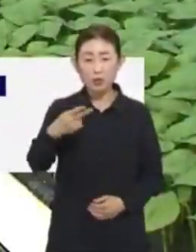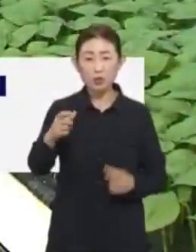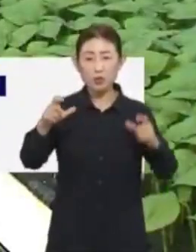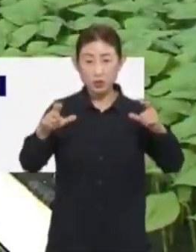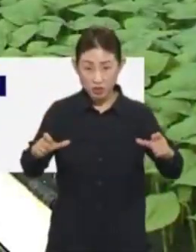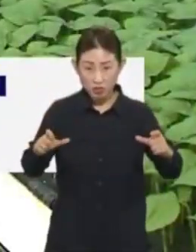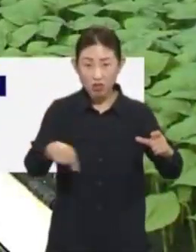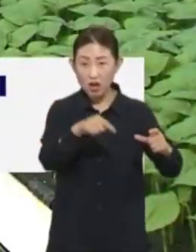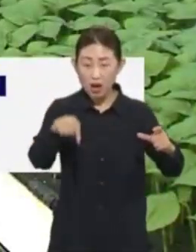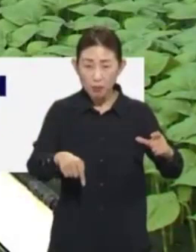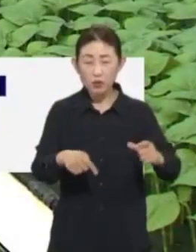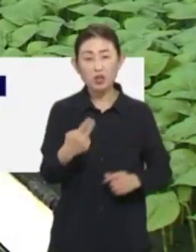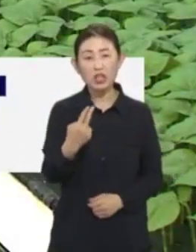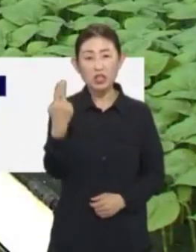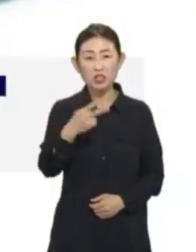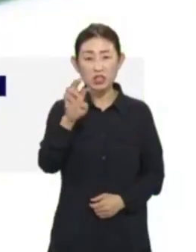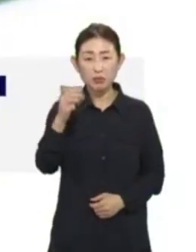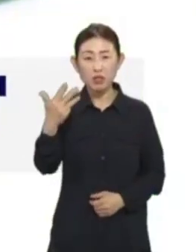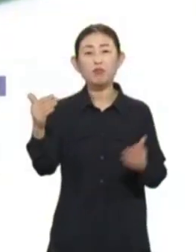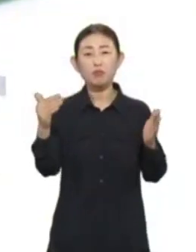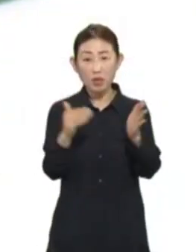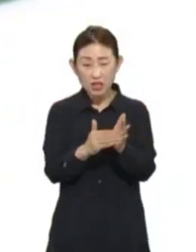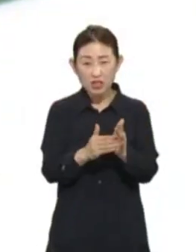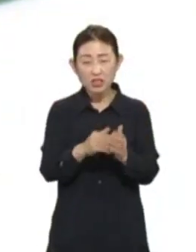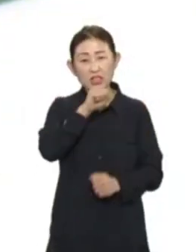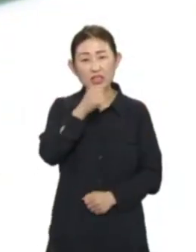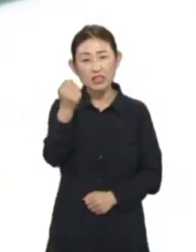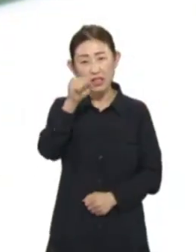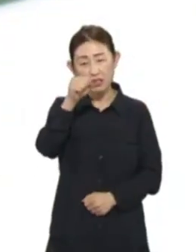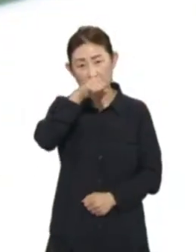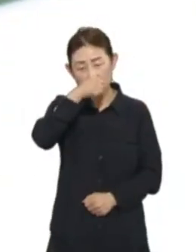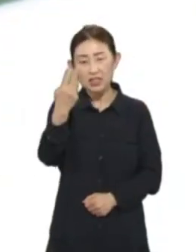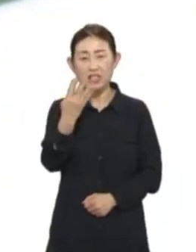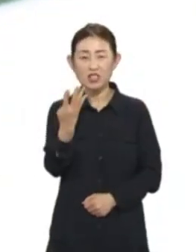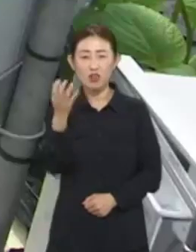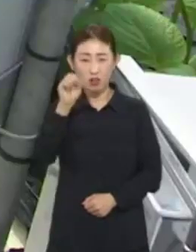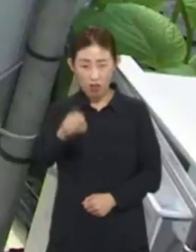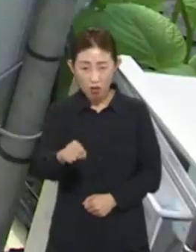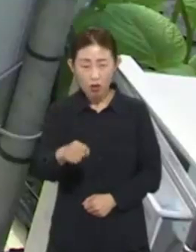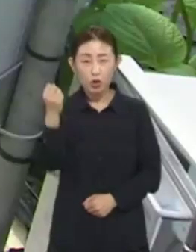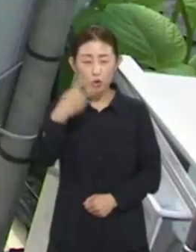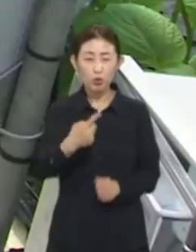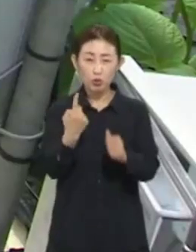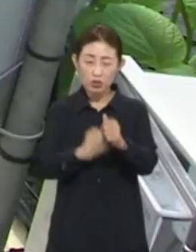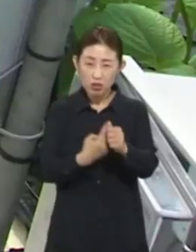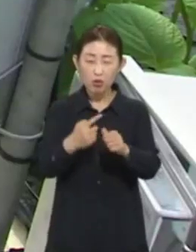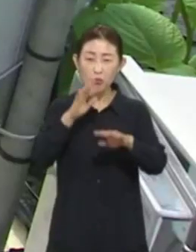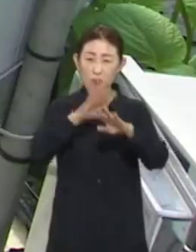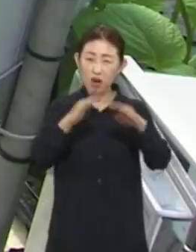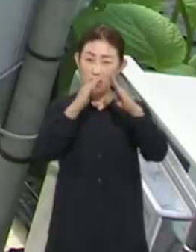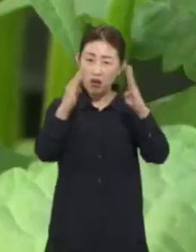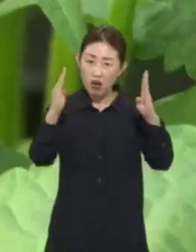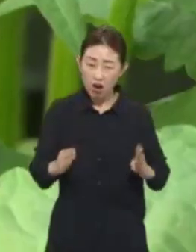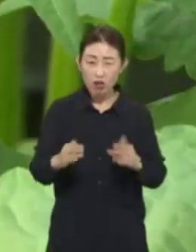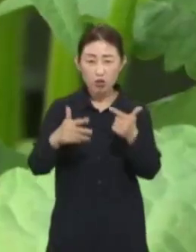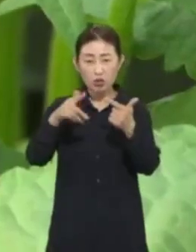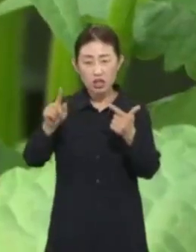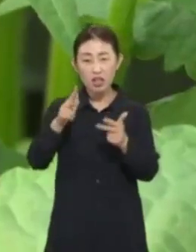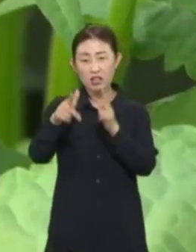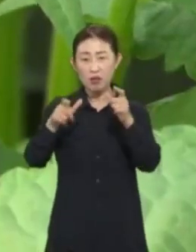165만 제곱미터에 2028년까지 4천억 원을 투입해 스마트팜과 그린바이오 단지, 6차 산업화